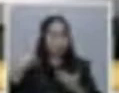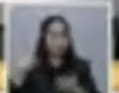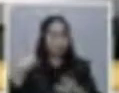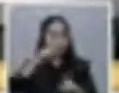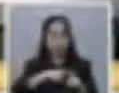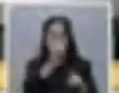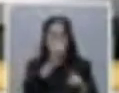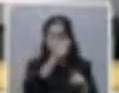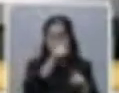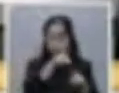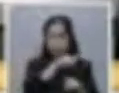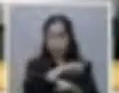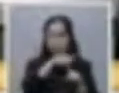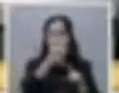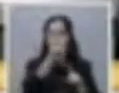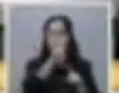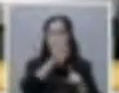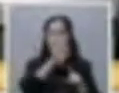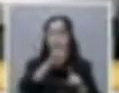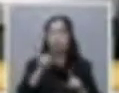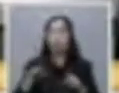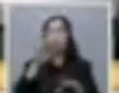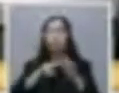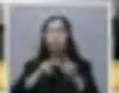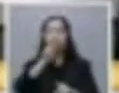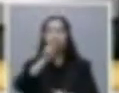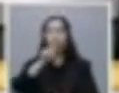ยเมื่อวันที่19พฤศจิกายนอยู่ที่ 2.6 ครับ